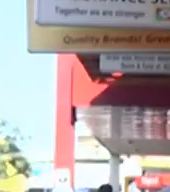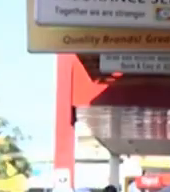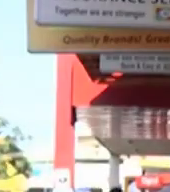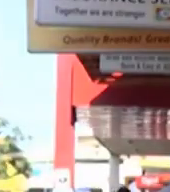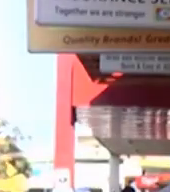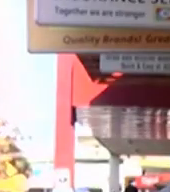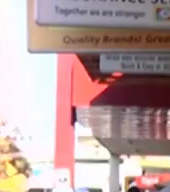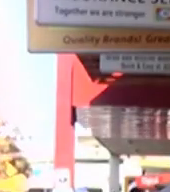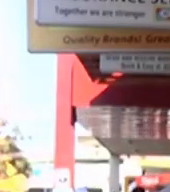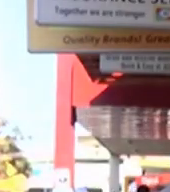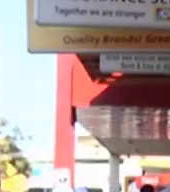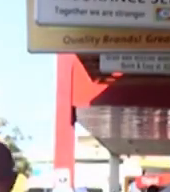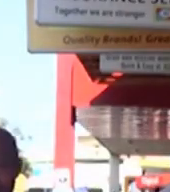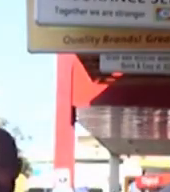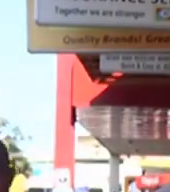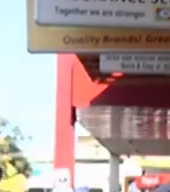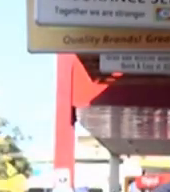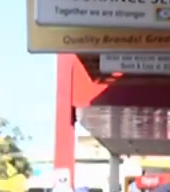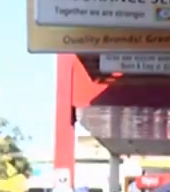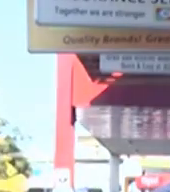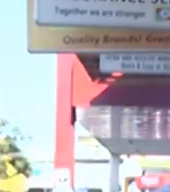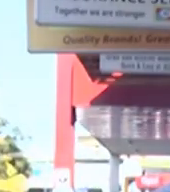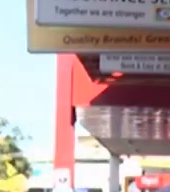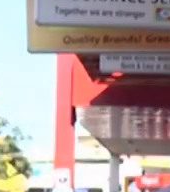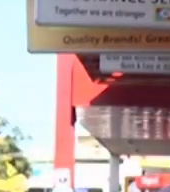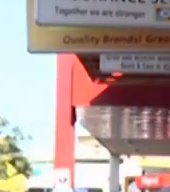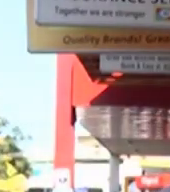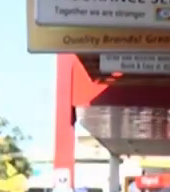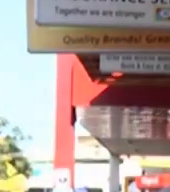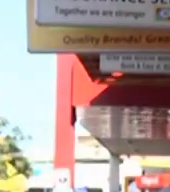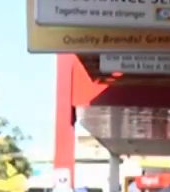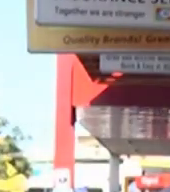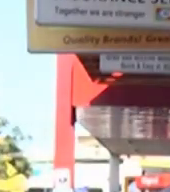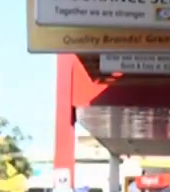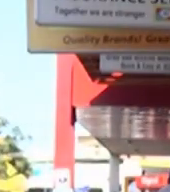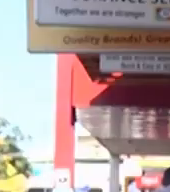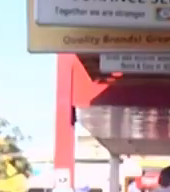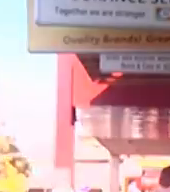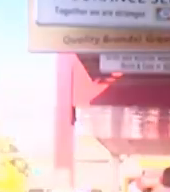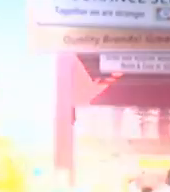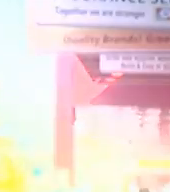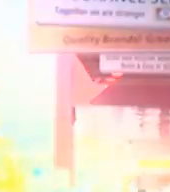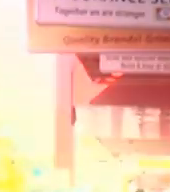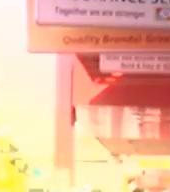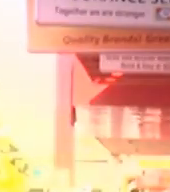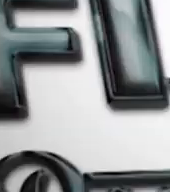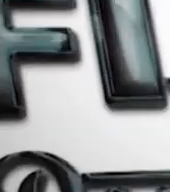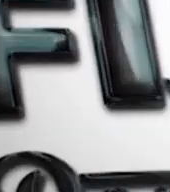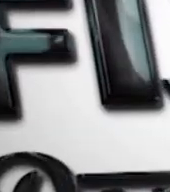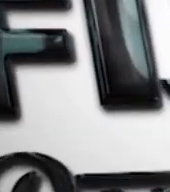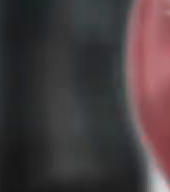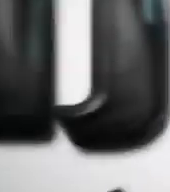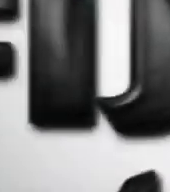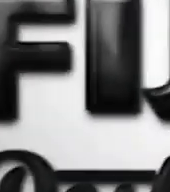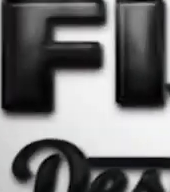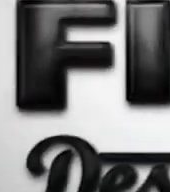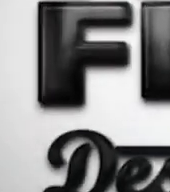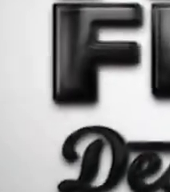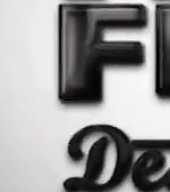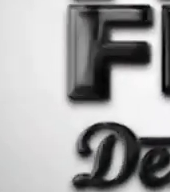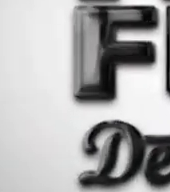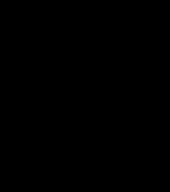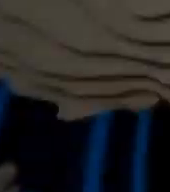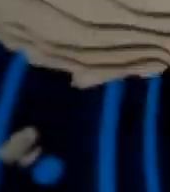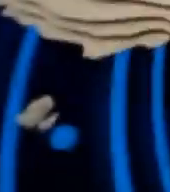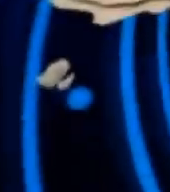मैं तो दिल्ली में रहता हूँ और रेडियो फीजी रोज सुनता हूँ। रेडियो फीजी 2